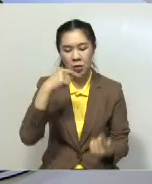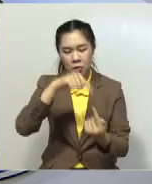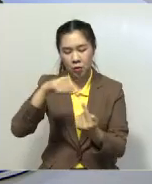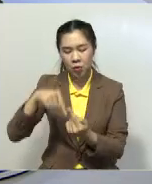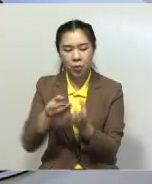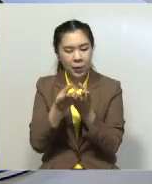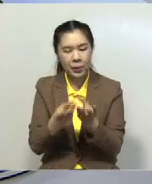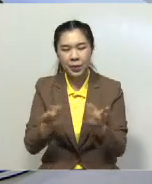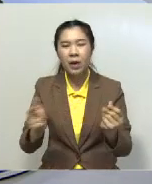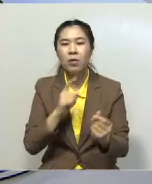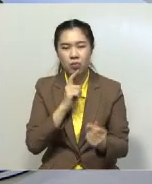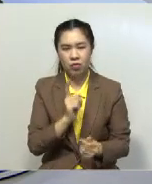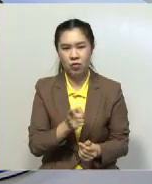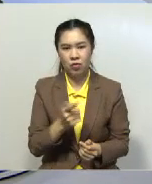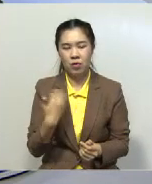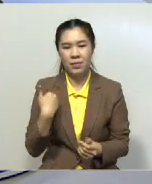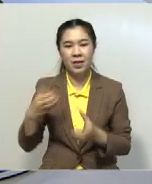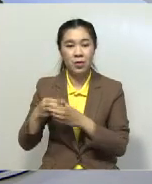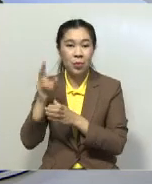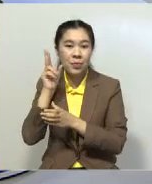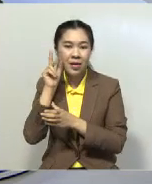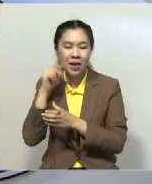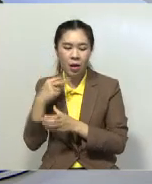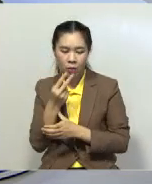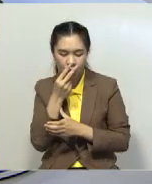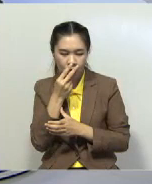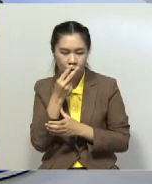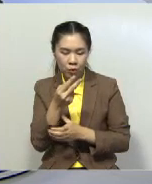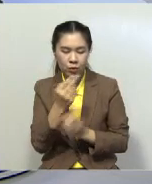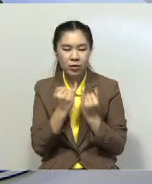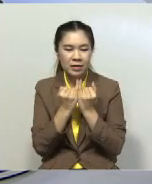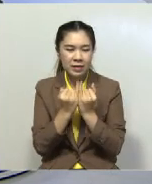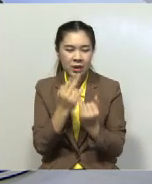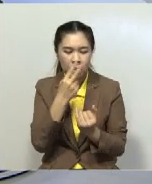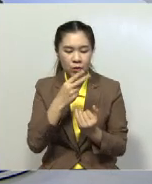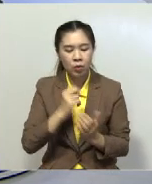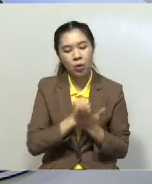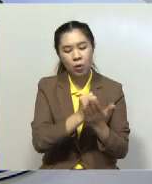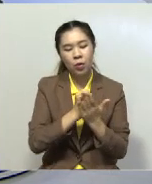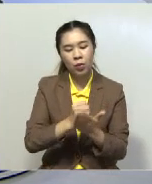คลนอยู่นะคะซึ่งทีมข่าว NP ของเราก็ยังคงติดตามเกาะติดถึงเรื่องของการฟื้น